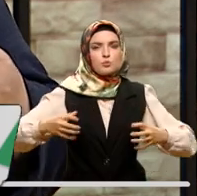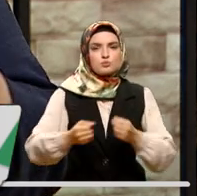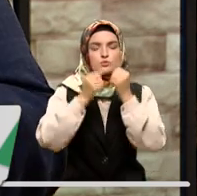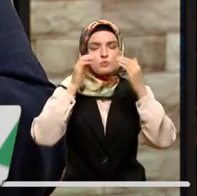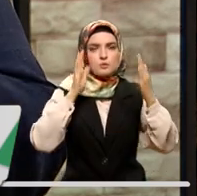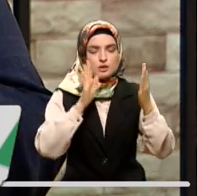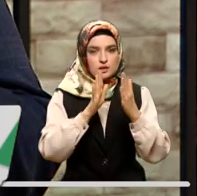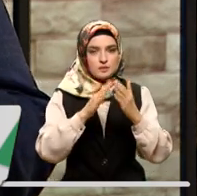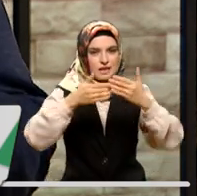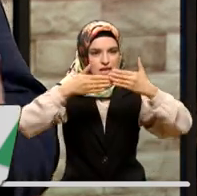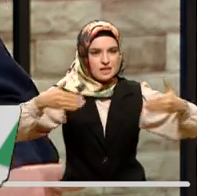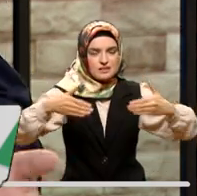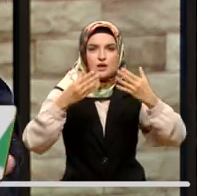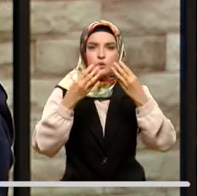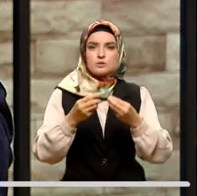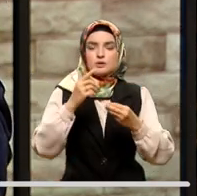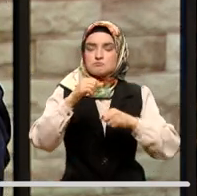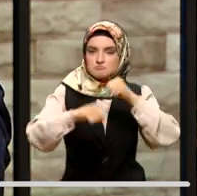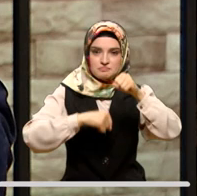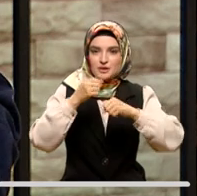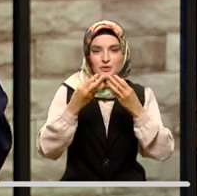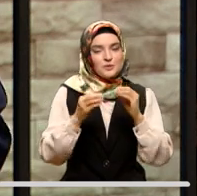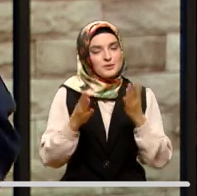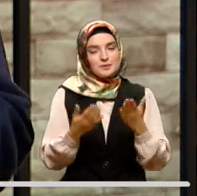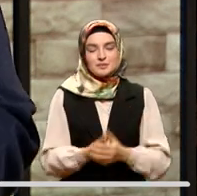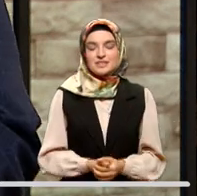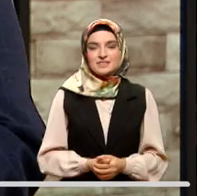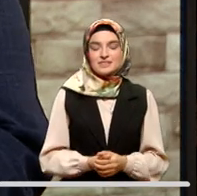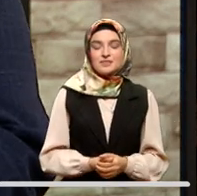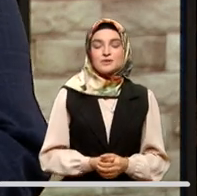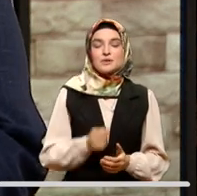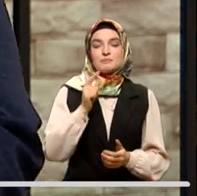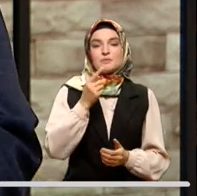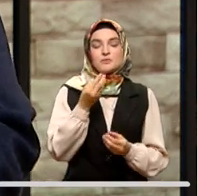karşıma engelleyecek bir bisiklet olabilir yani. Evet. Veya verdiğiniz küçük